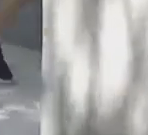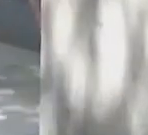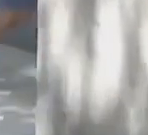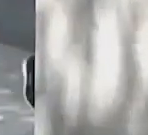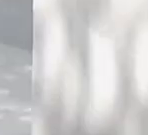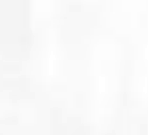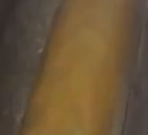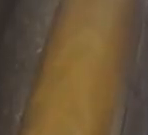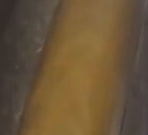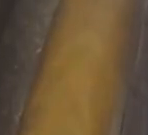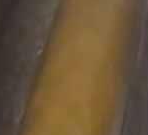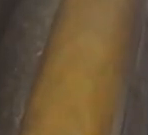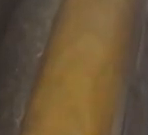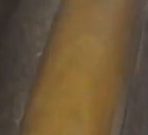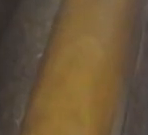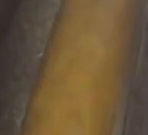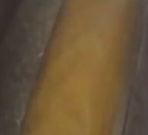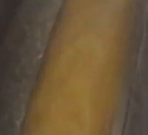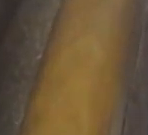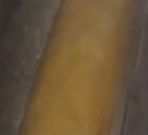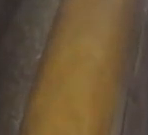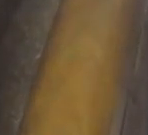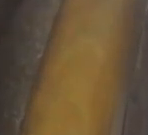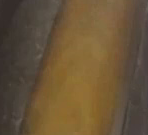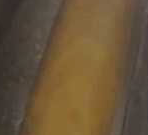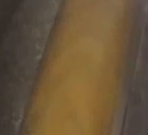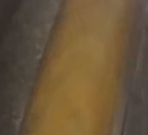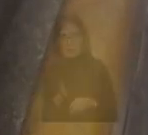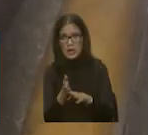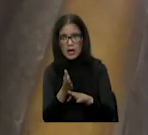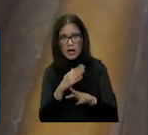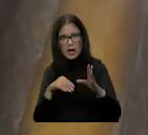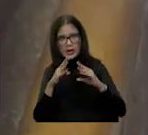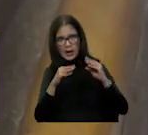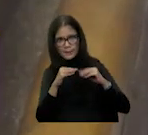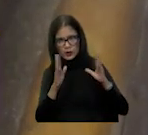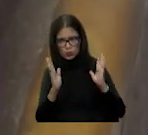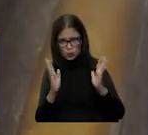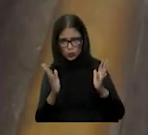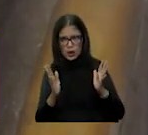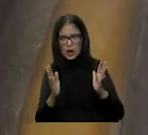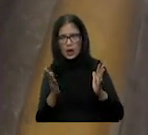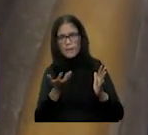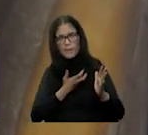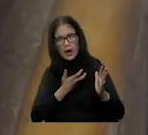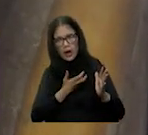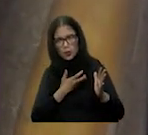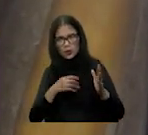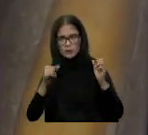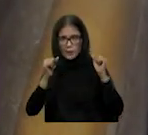tersebut. Keputusan rapat komite, interan komite, kita sepakat untuk mencabut